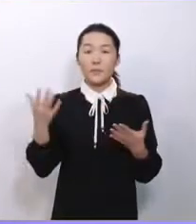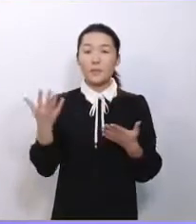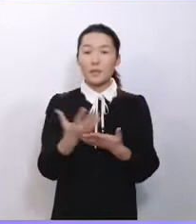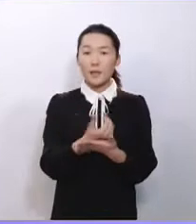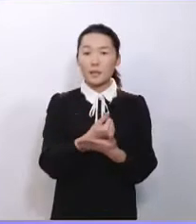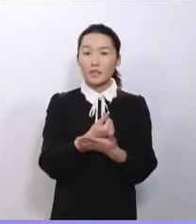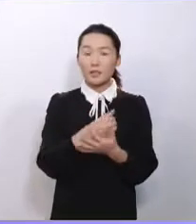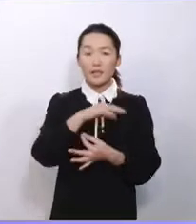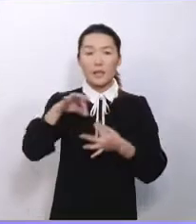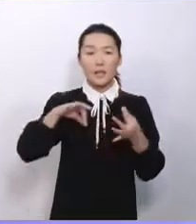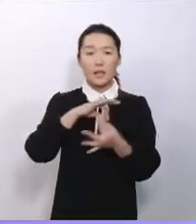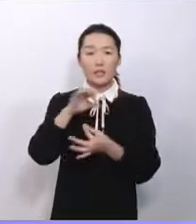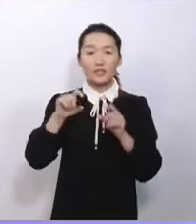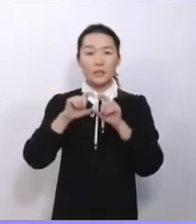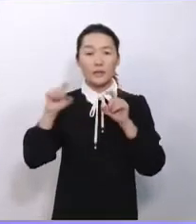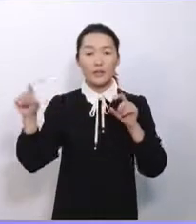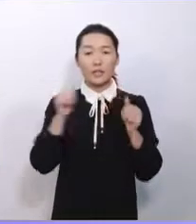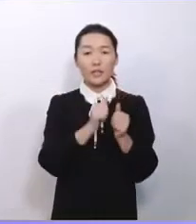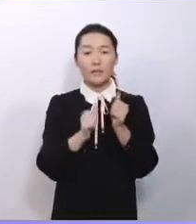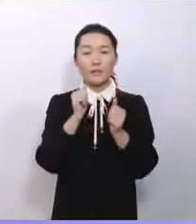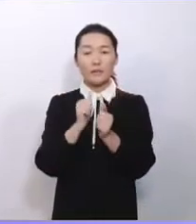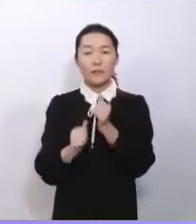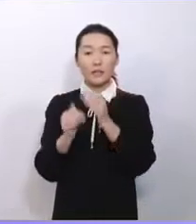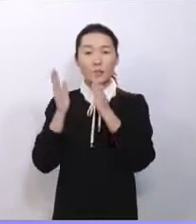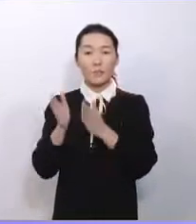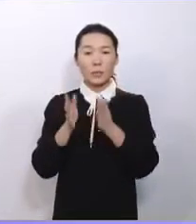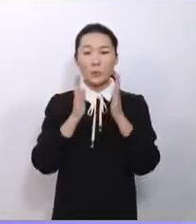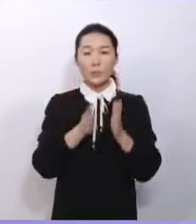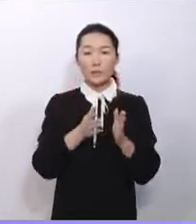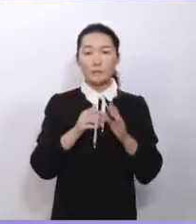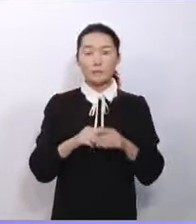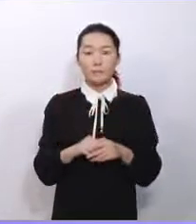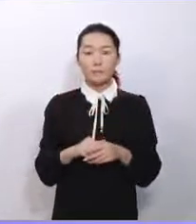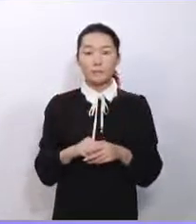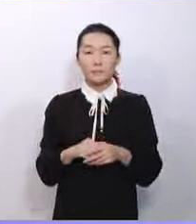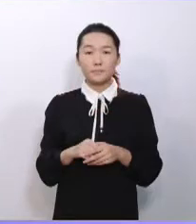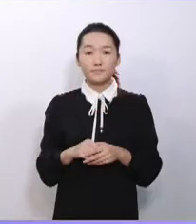Найдите лишнее выражение в каждом столбике.